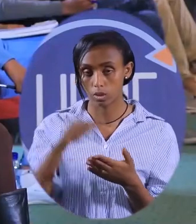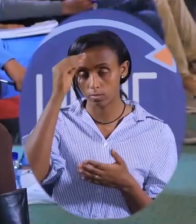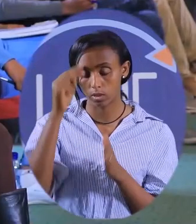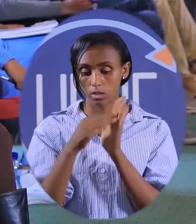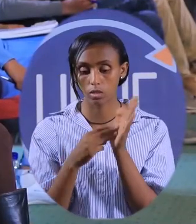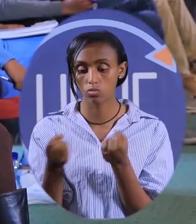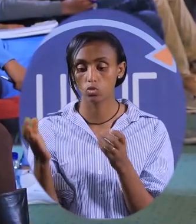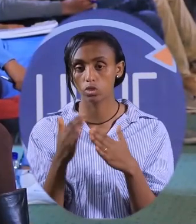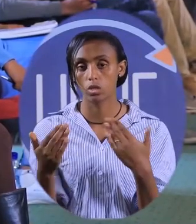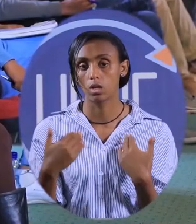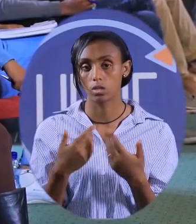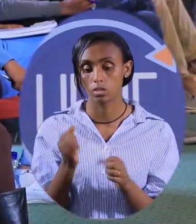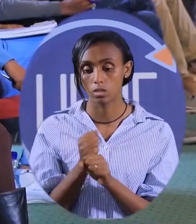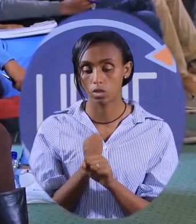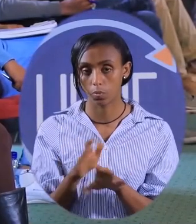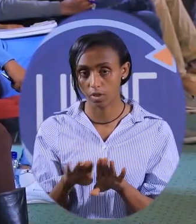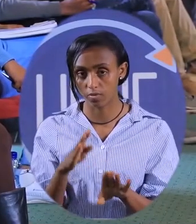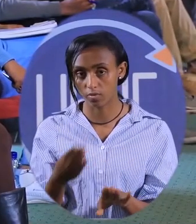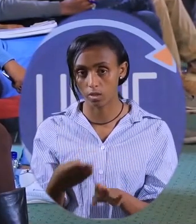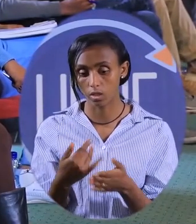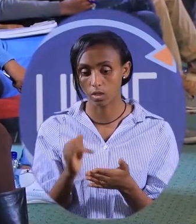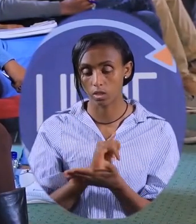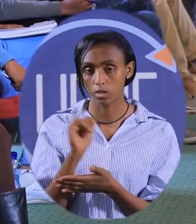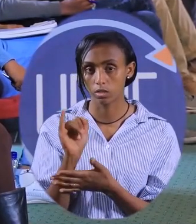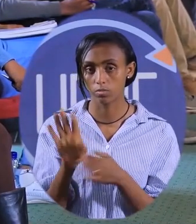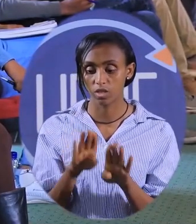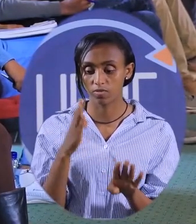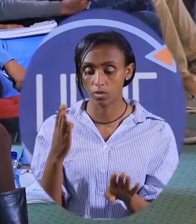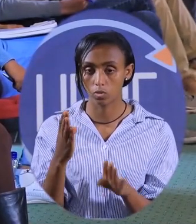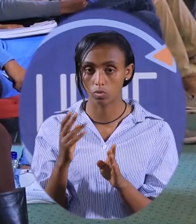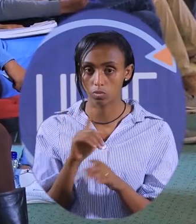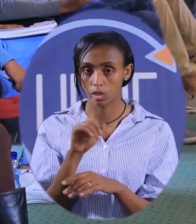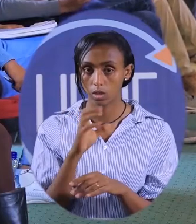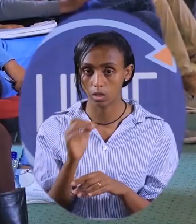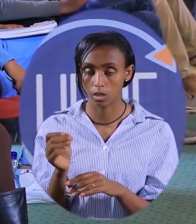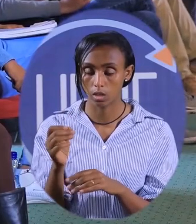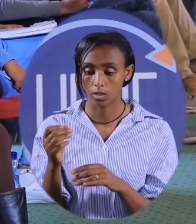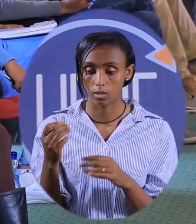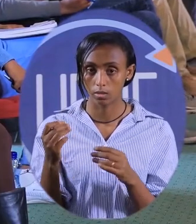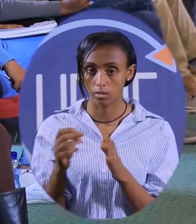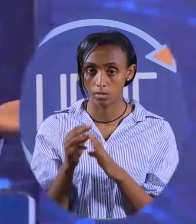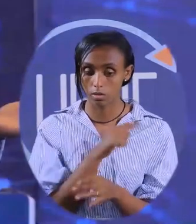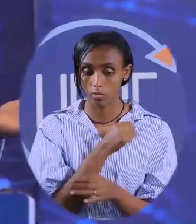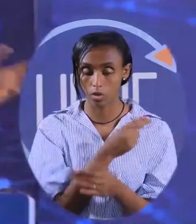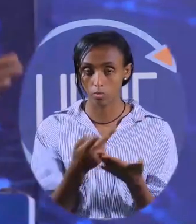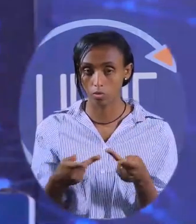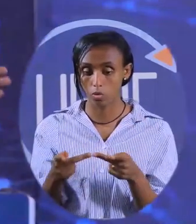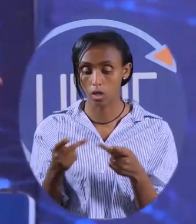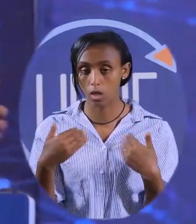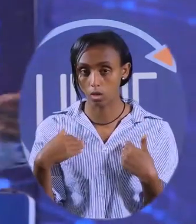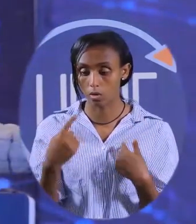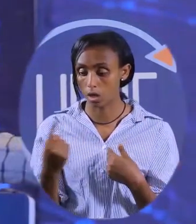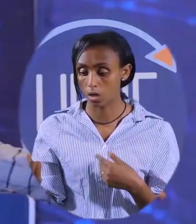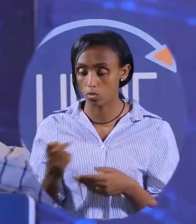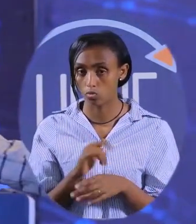አለበት። ግን ስራው ቢከፈት ለምሳሌ ለኢንዱስትሪ የምትልከው ባለሙያና ለክሊኒክ ሴክተር ይለያያል እኮ። ለእያንዳንዱ